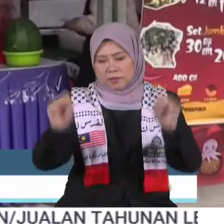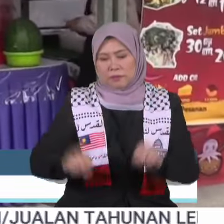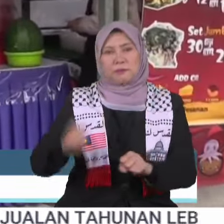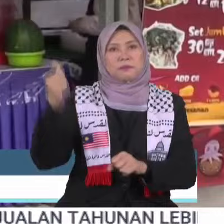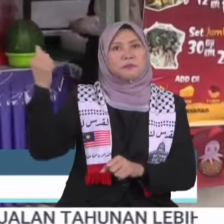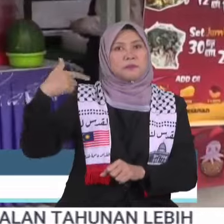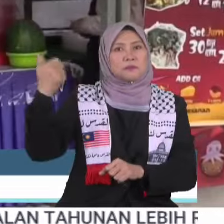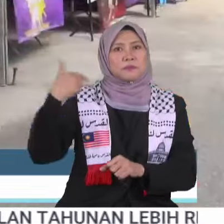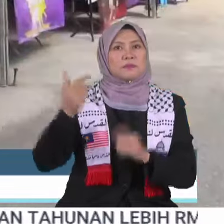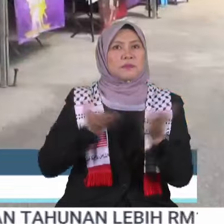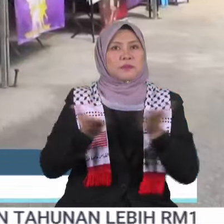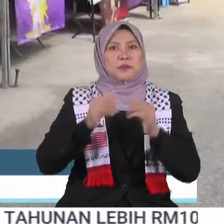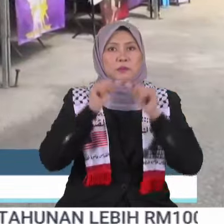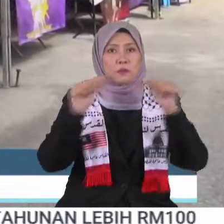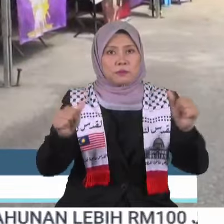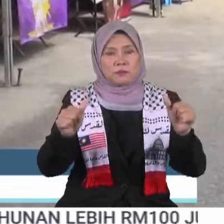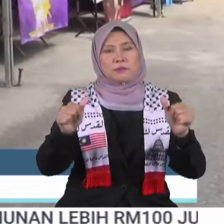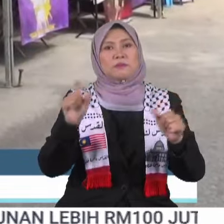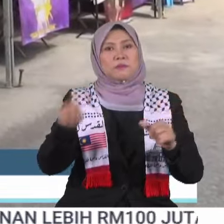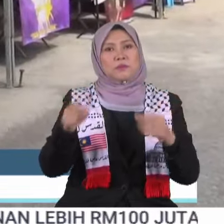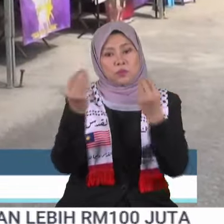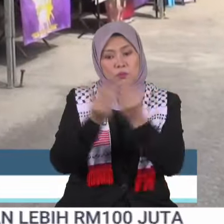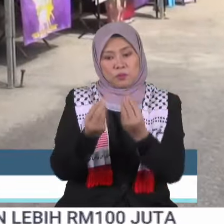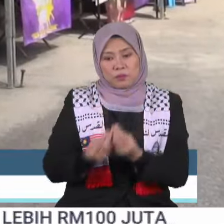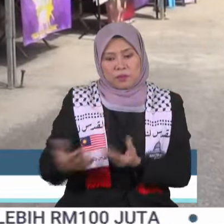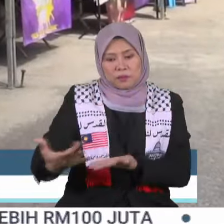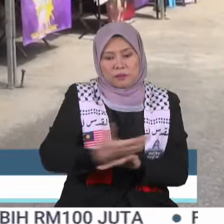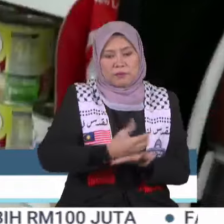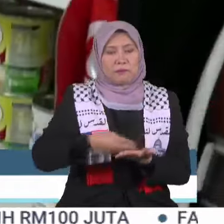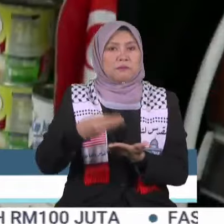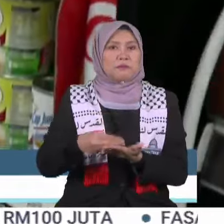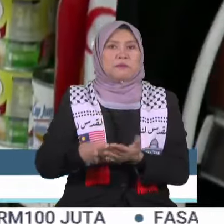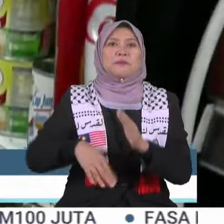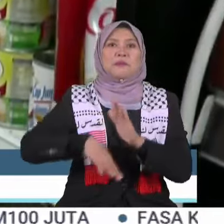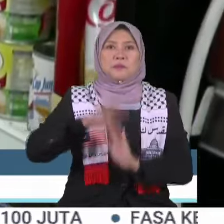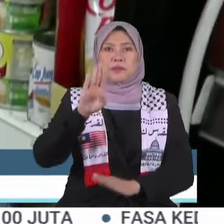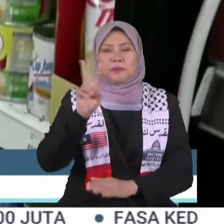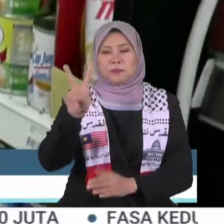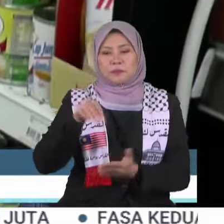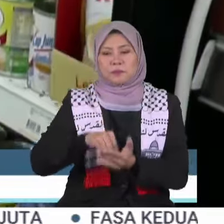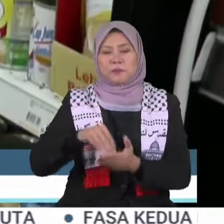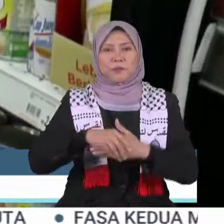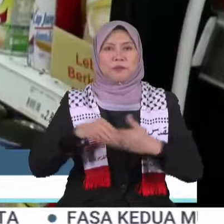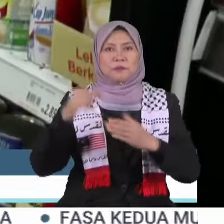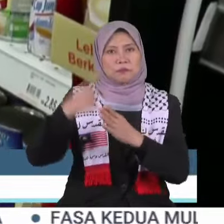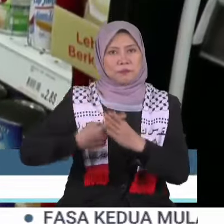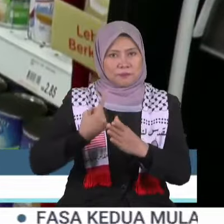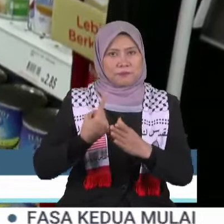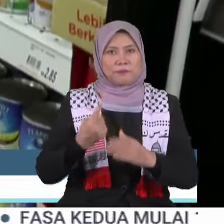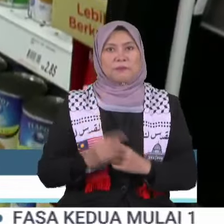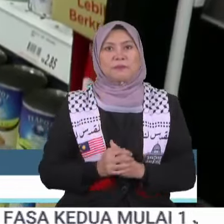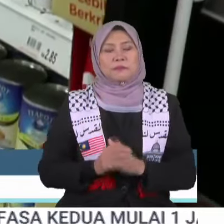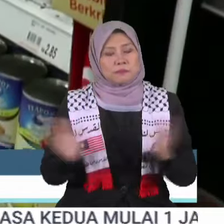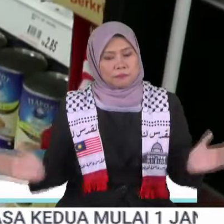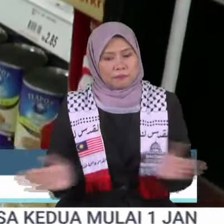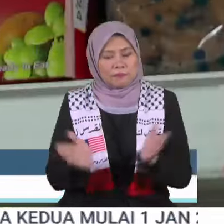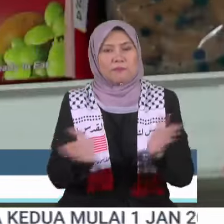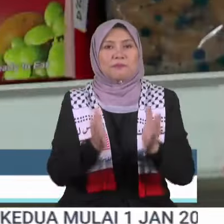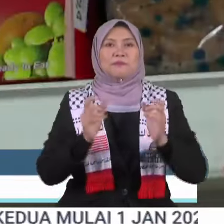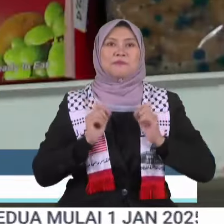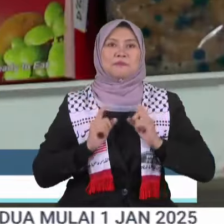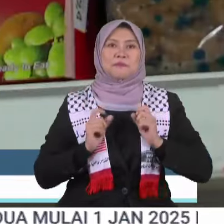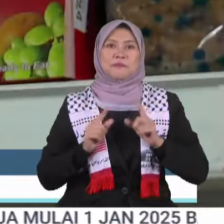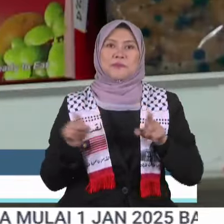saraan perkhidmatan awam bagi memastikan jumlah pendapatan minimum melebihi RM2,000 sebulan selain menggalakkan